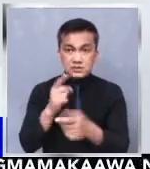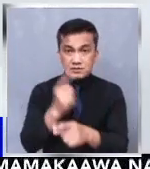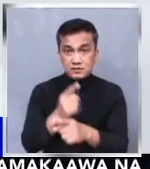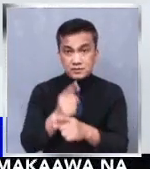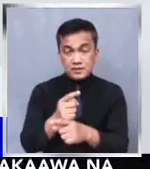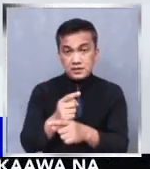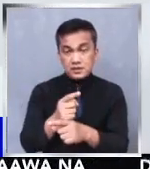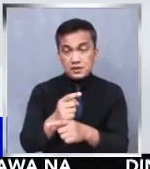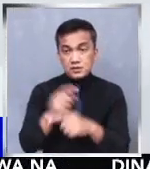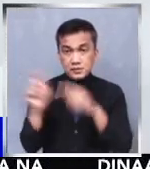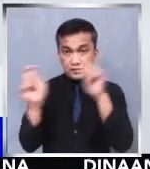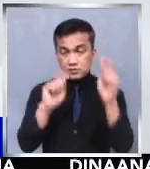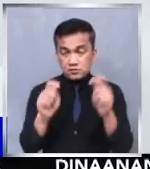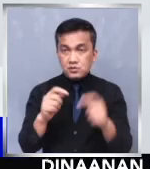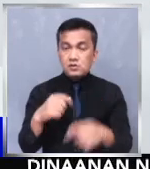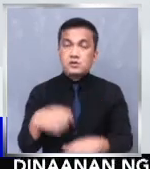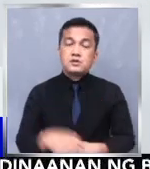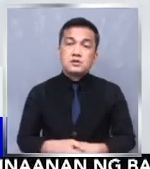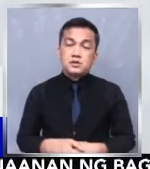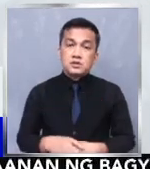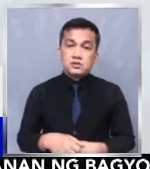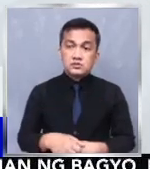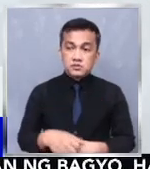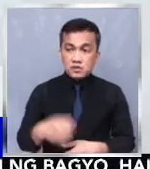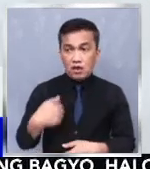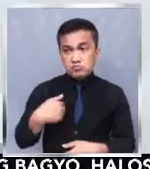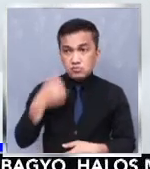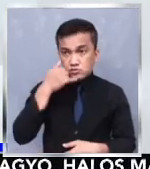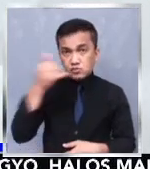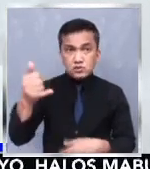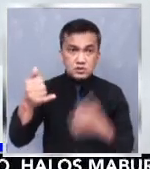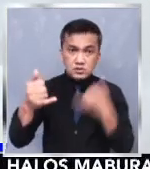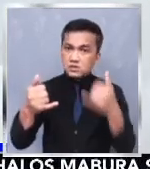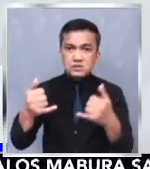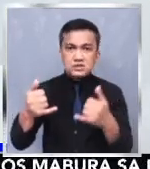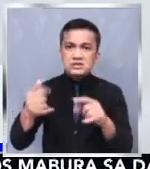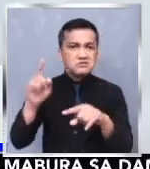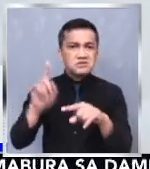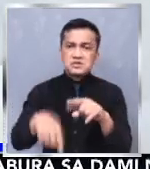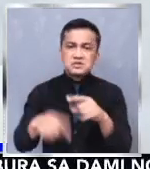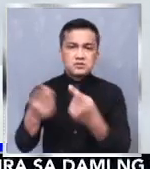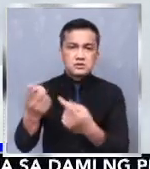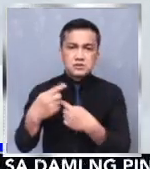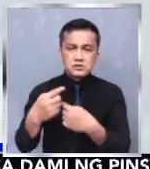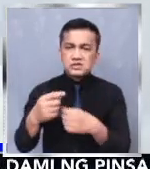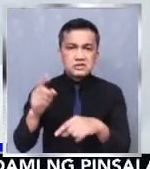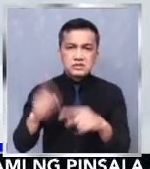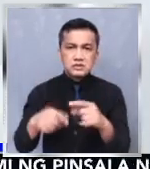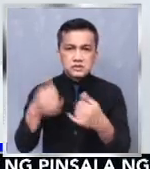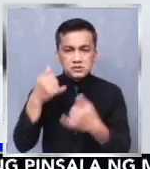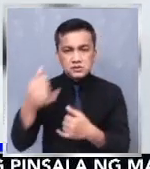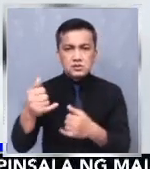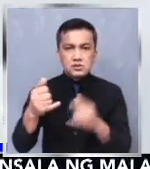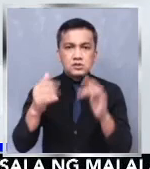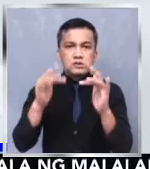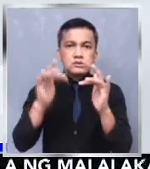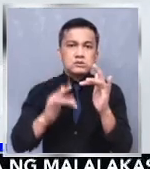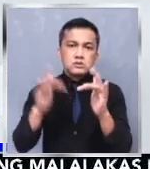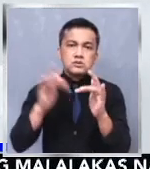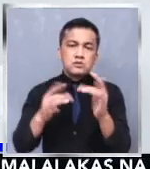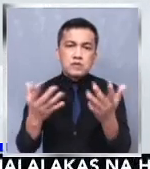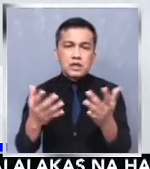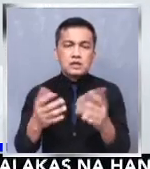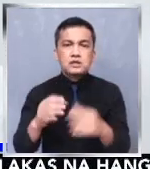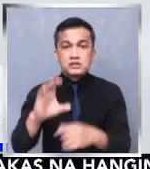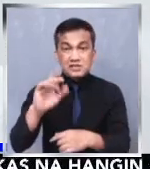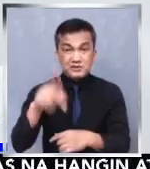po, tinatawagan ko sila, hindi na sila ma-reach. Ngayon hindi na sila matawagan. Walang cellphone coverage po. Yun na po yung